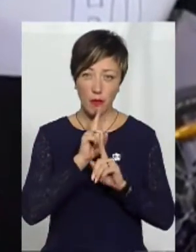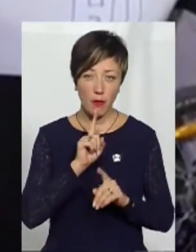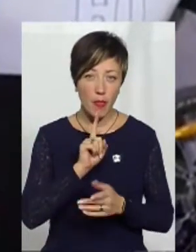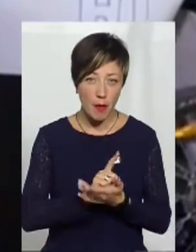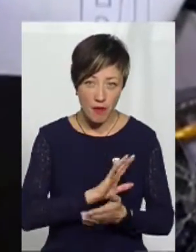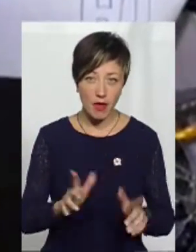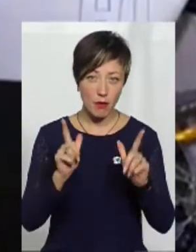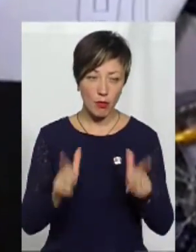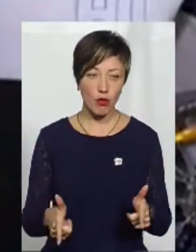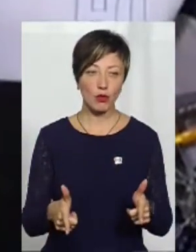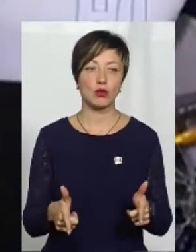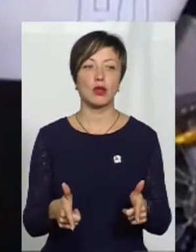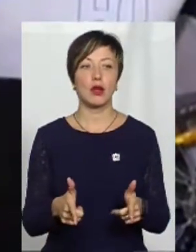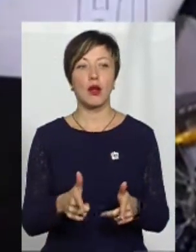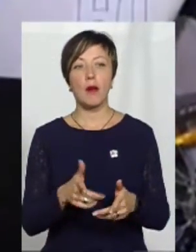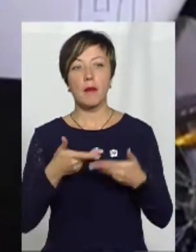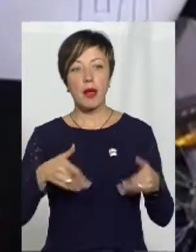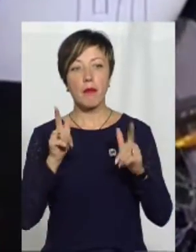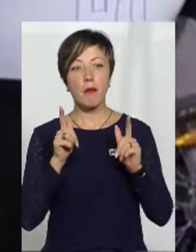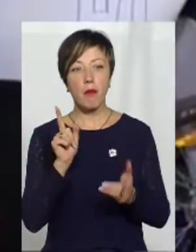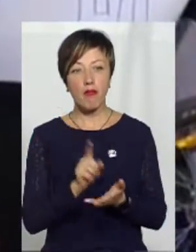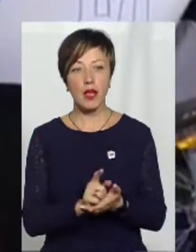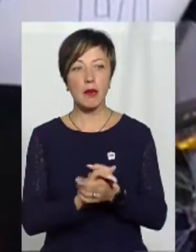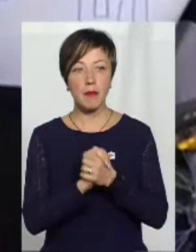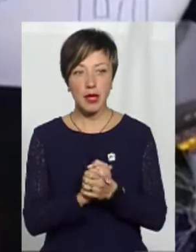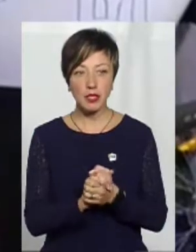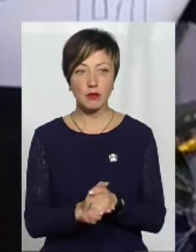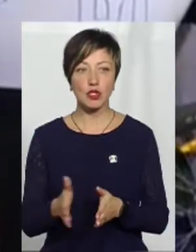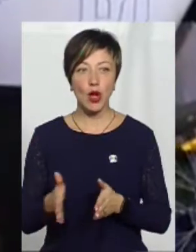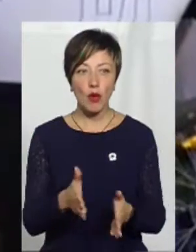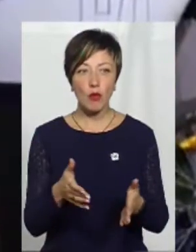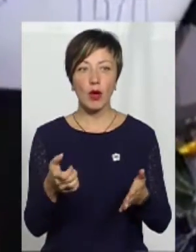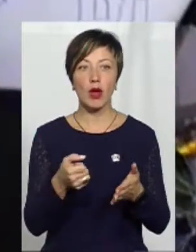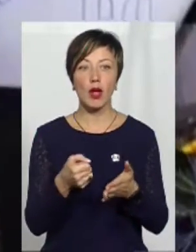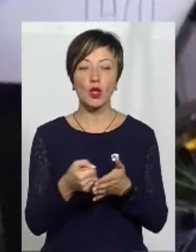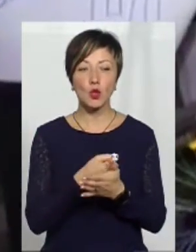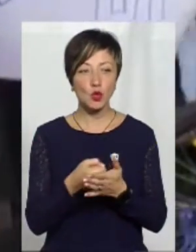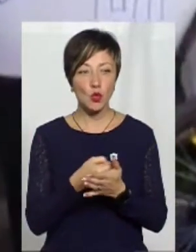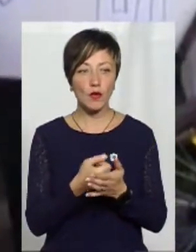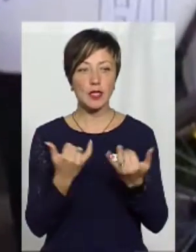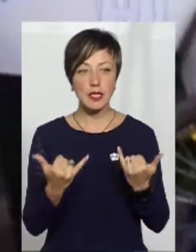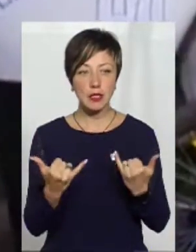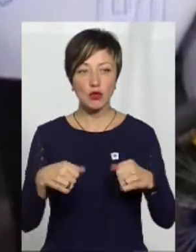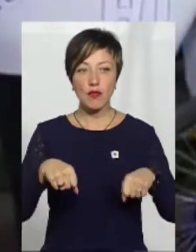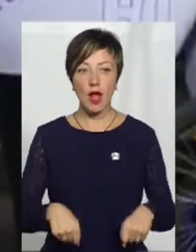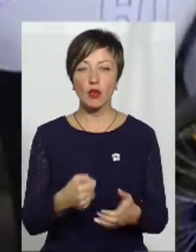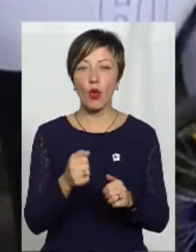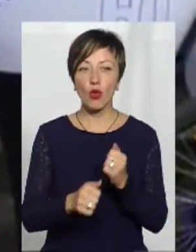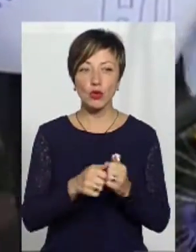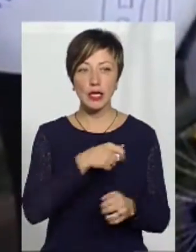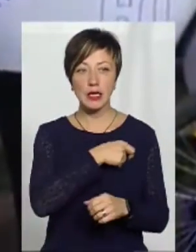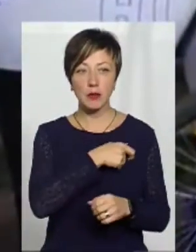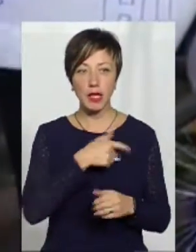погоджуватись, ми повинні мирним шляхом достукуватися до діючої влади, до кожного депутата,